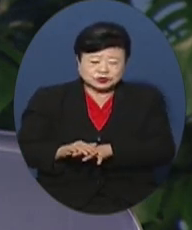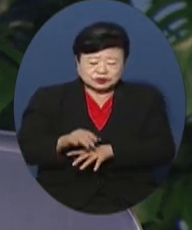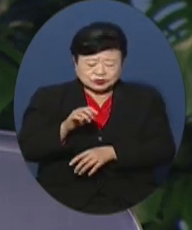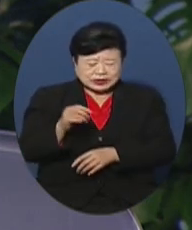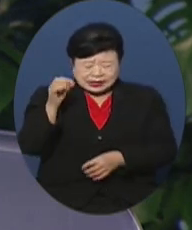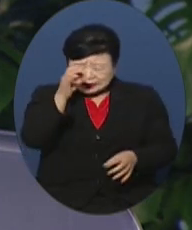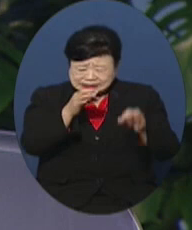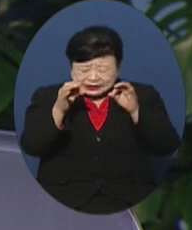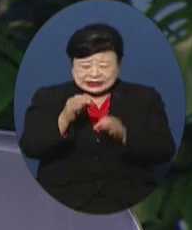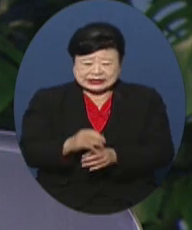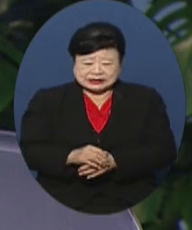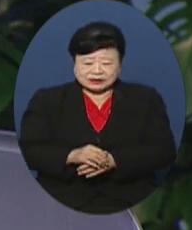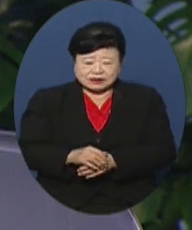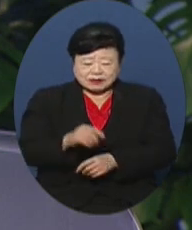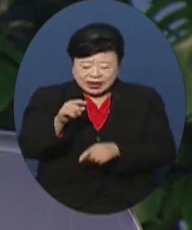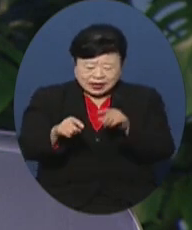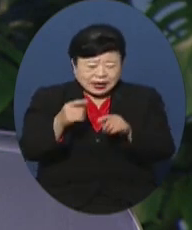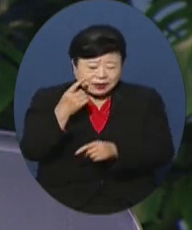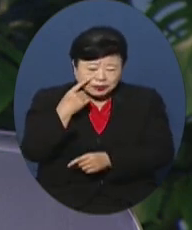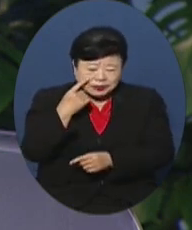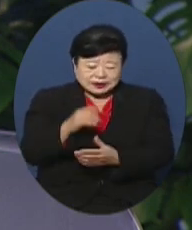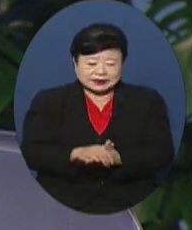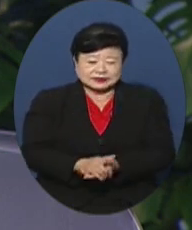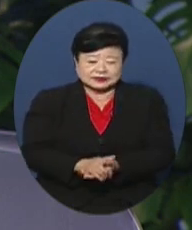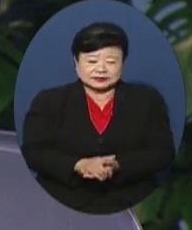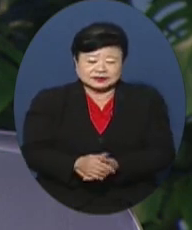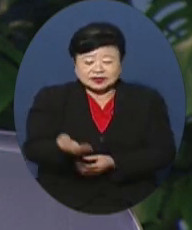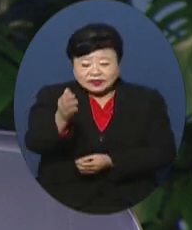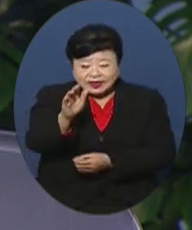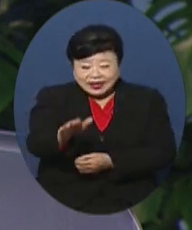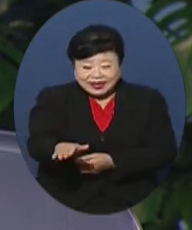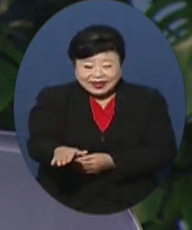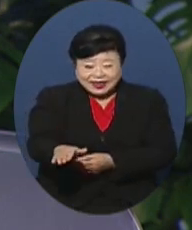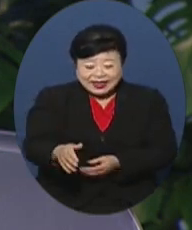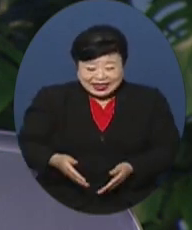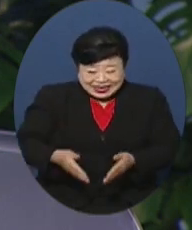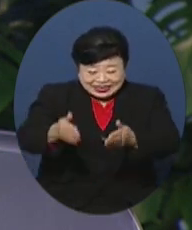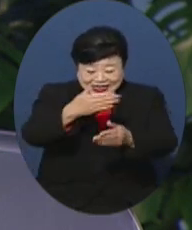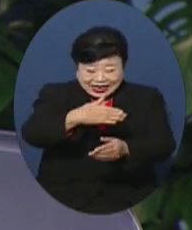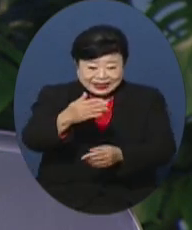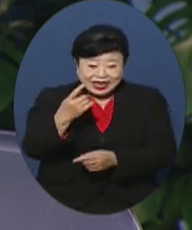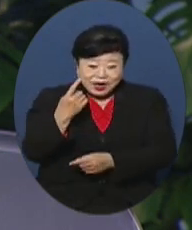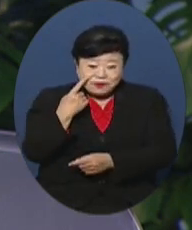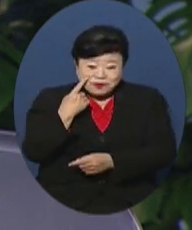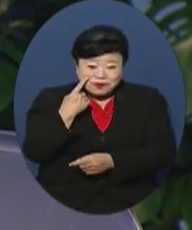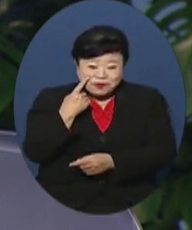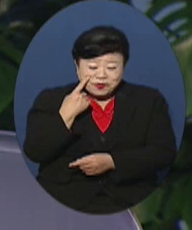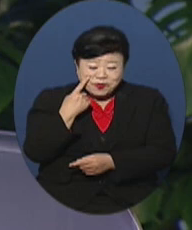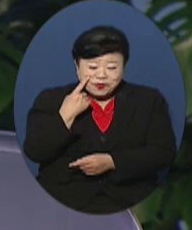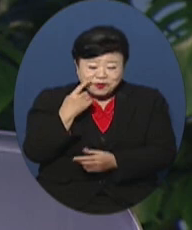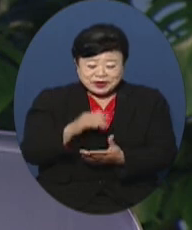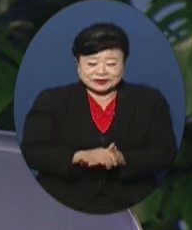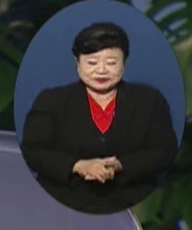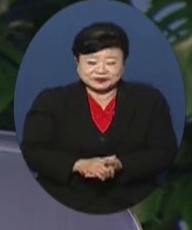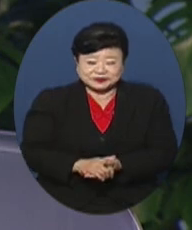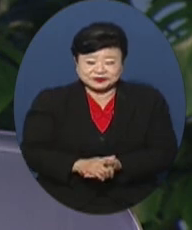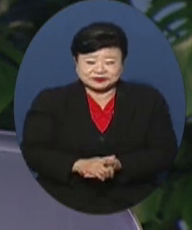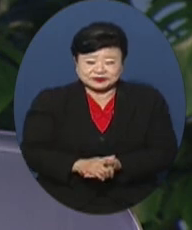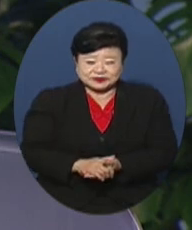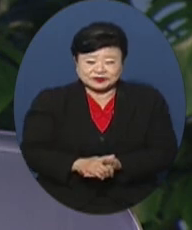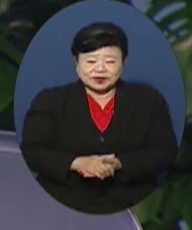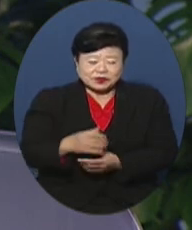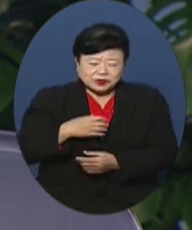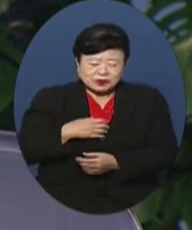산길을 떠날 것입니다. 그런데 길을 가다 보면 평평한 곳을 지날 때도